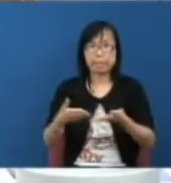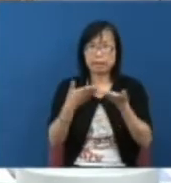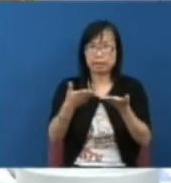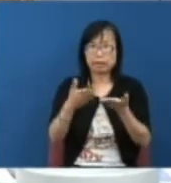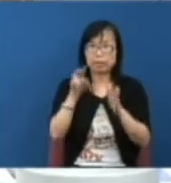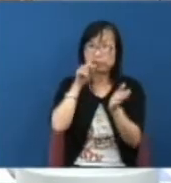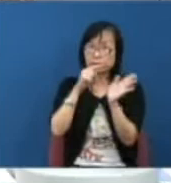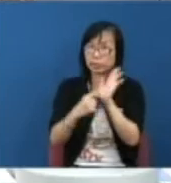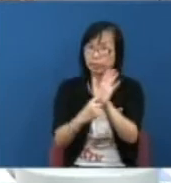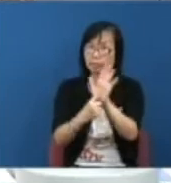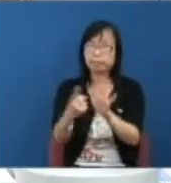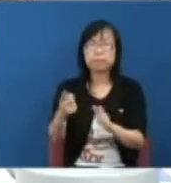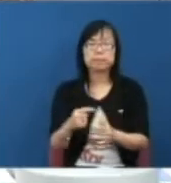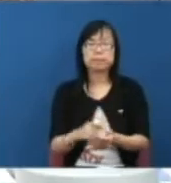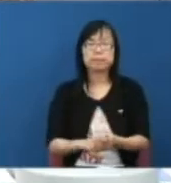看一些 detail、